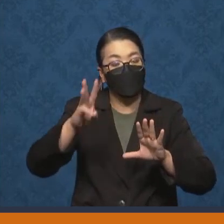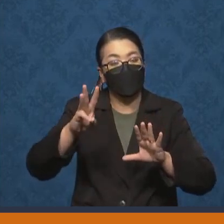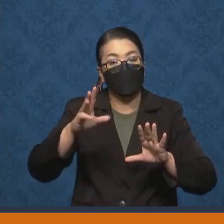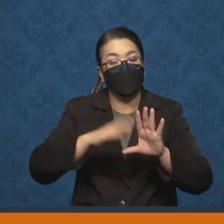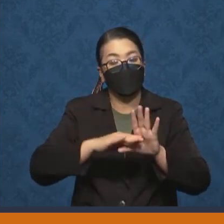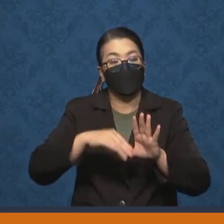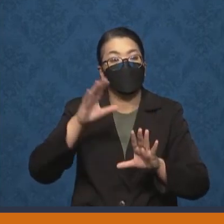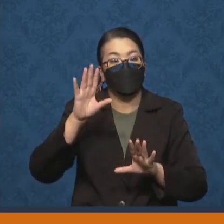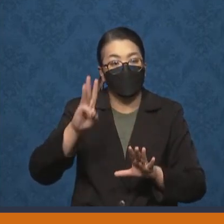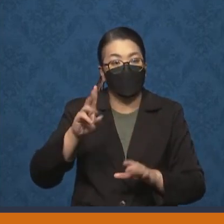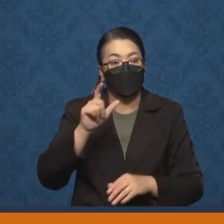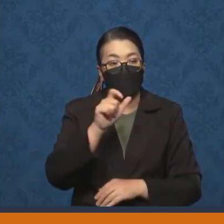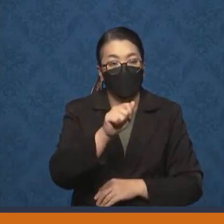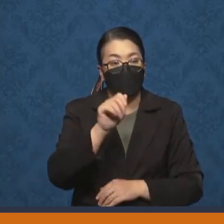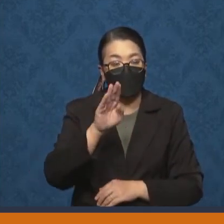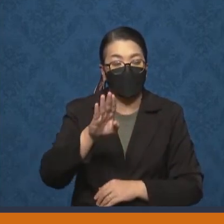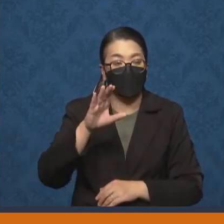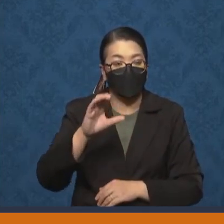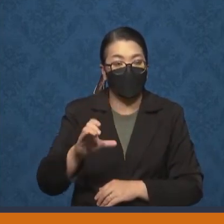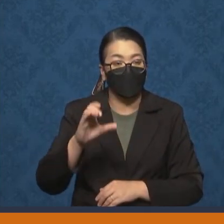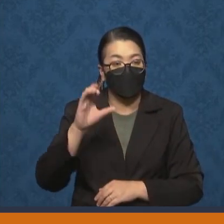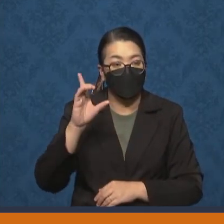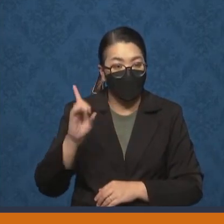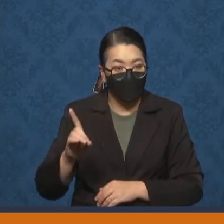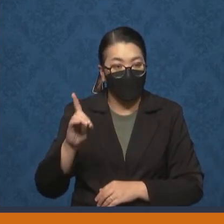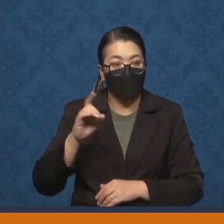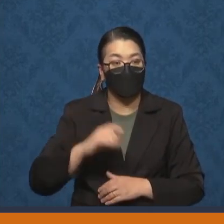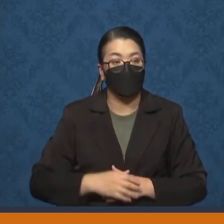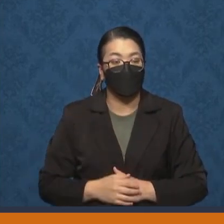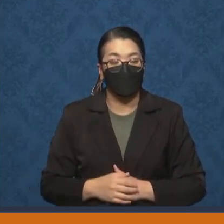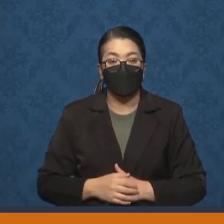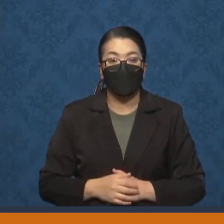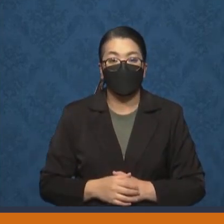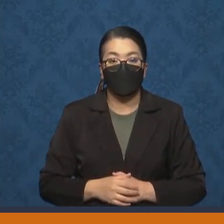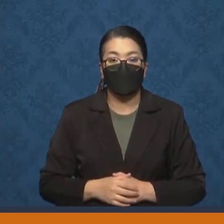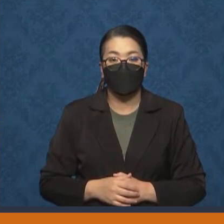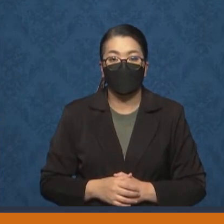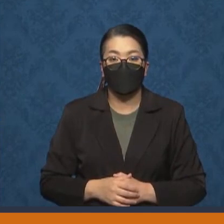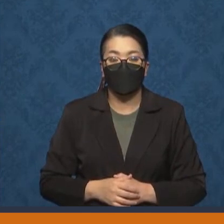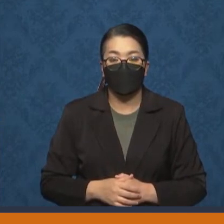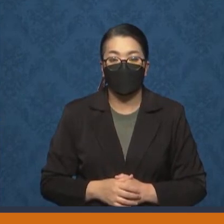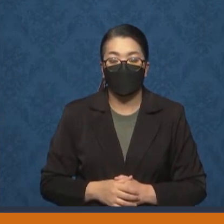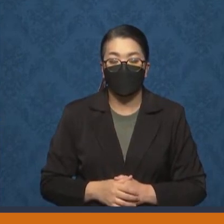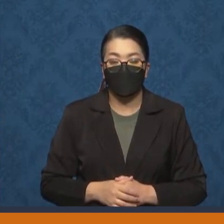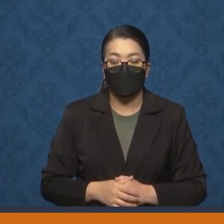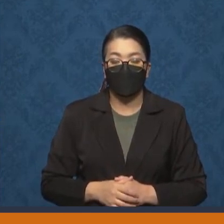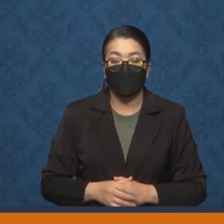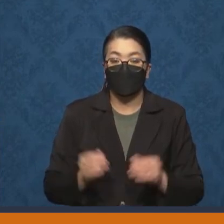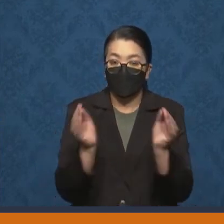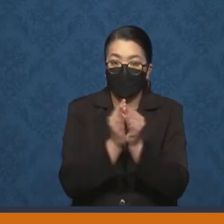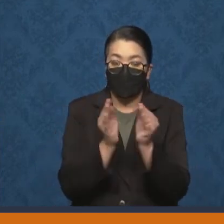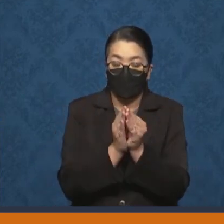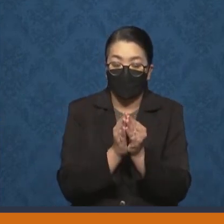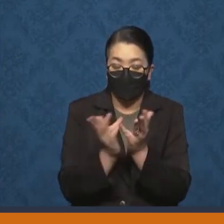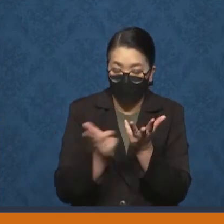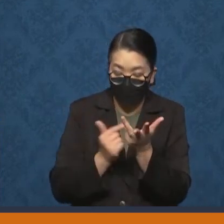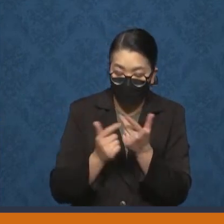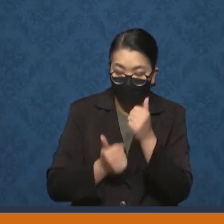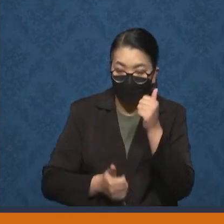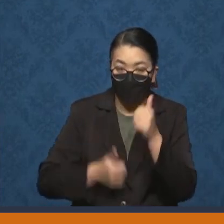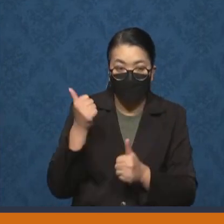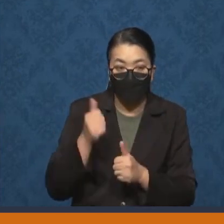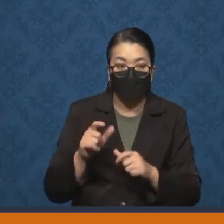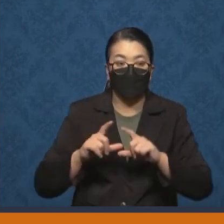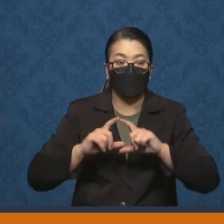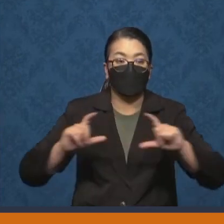A B C D และ E ตามลำดับนะครับ5พรรคครับขออภัยครับซึ่งมีผลการเลือกตั้งดังที่ปรากฏในตารางนะ